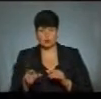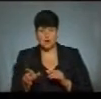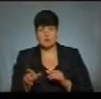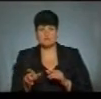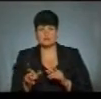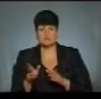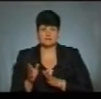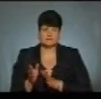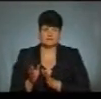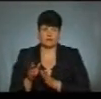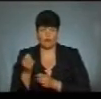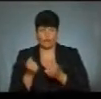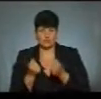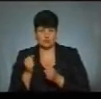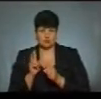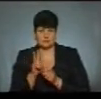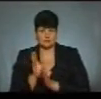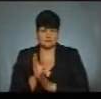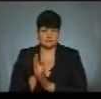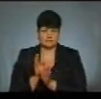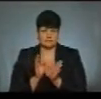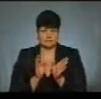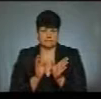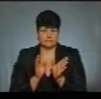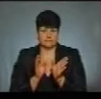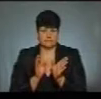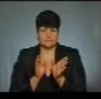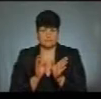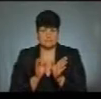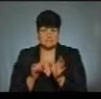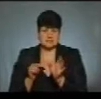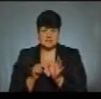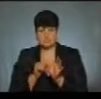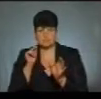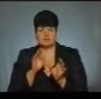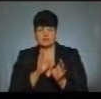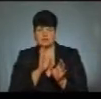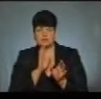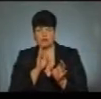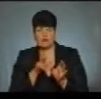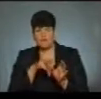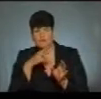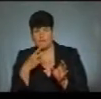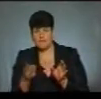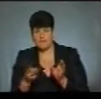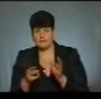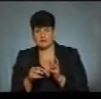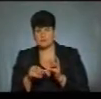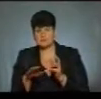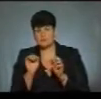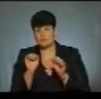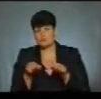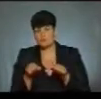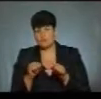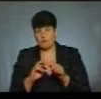вліво, і задньою частиною тролейбуса зацепив жінку, вона впала на землю, він, можливо, переїхав